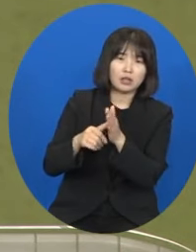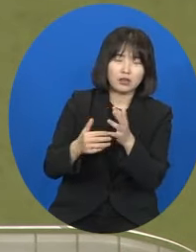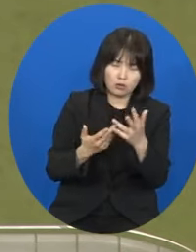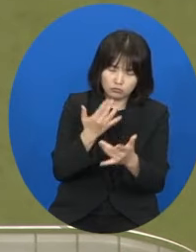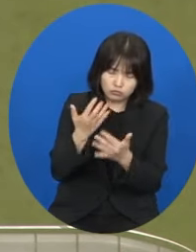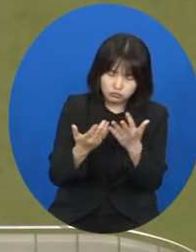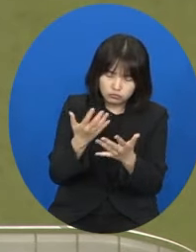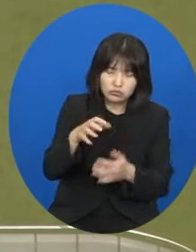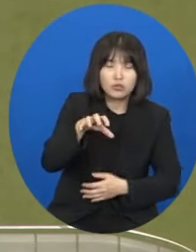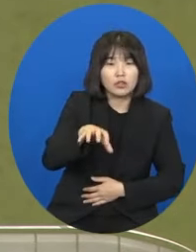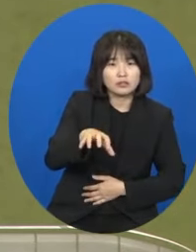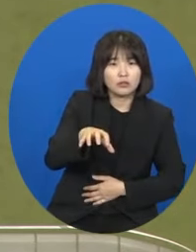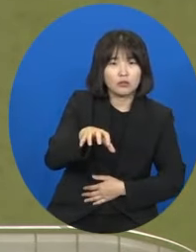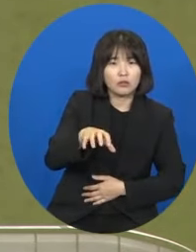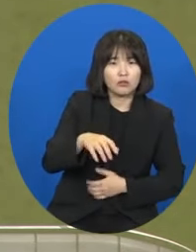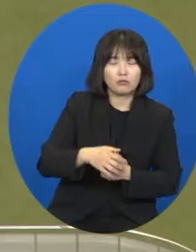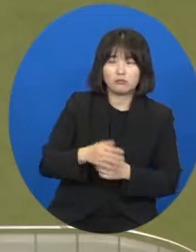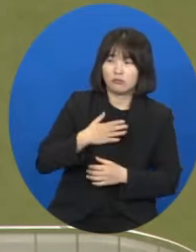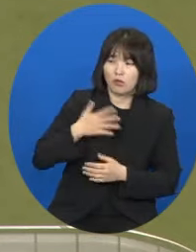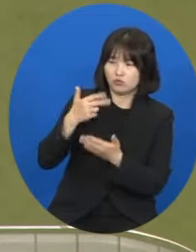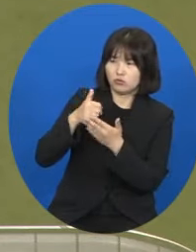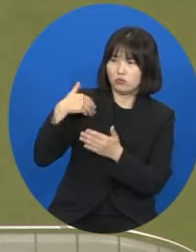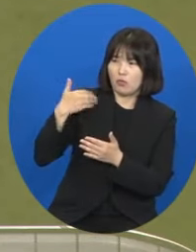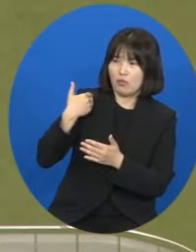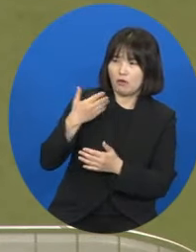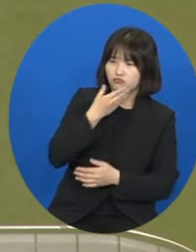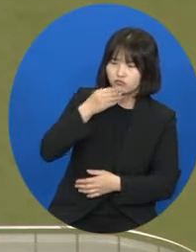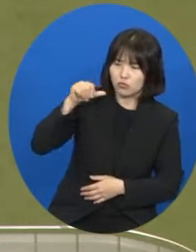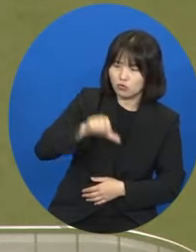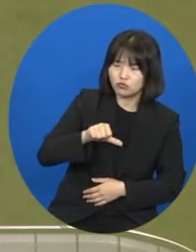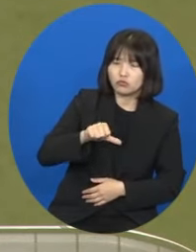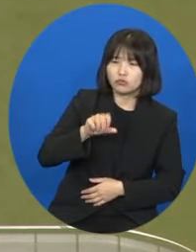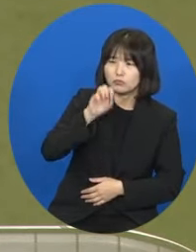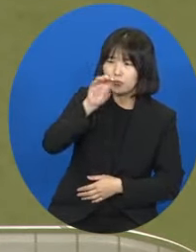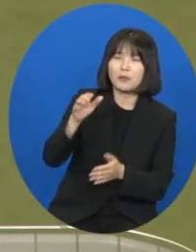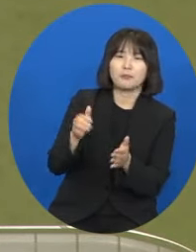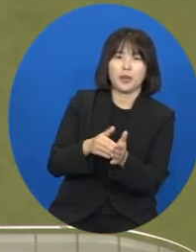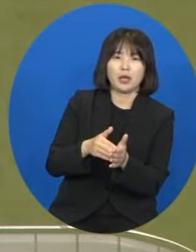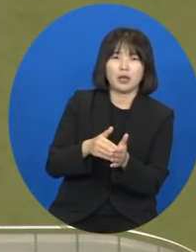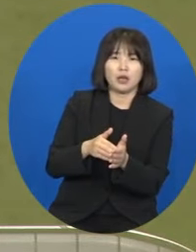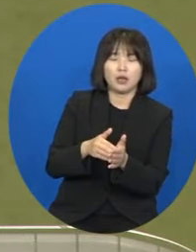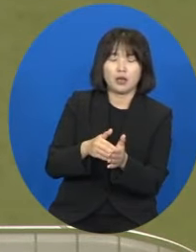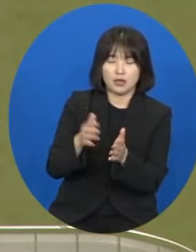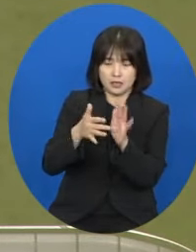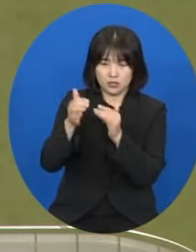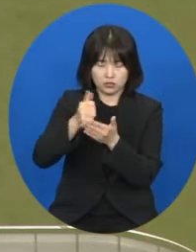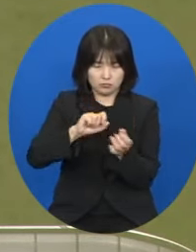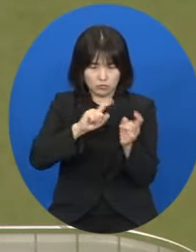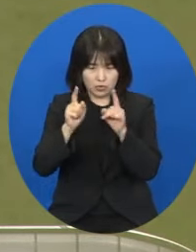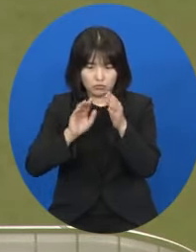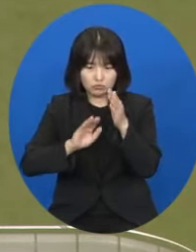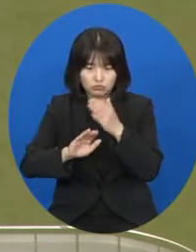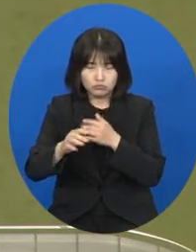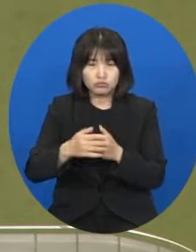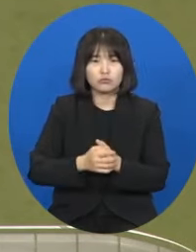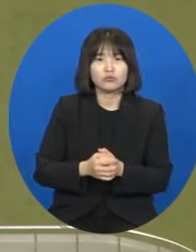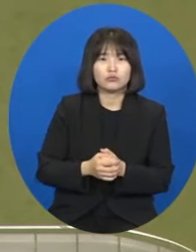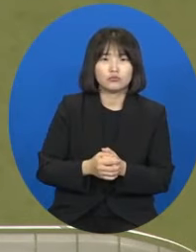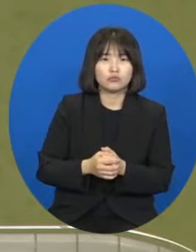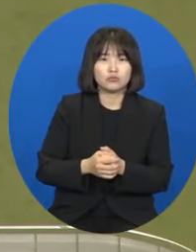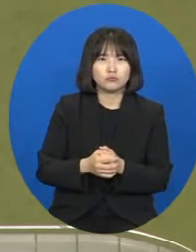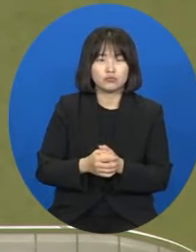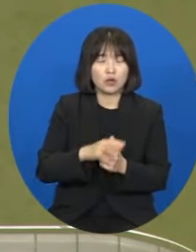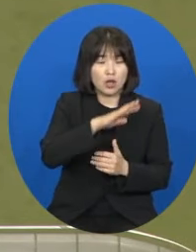모른다고 세 번 부인하잖아요. 저주까지 합니다. 부활하신 다음에 주님께서 갈릴리에서 베드로를 부른 다음에 뭘 피죠?